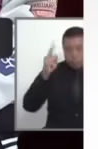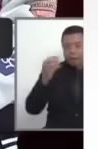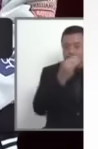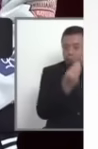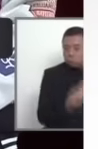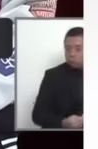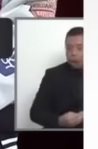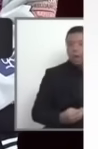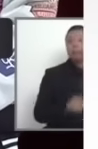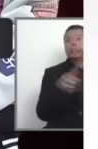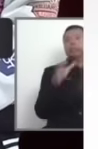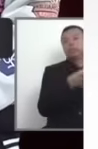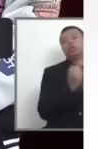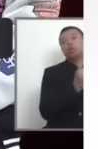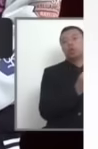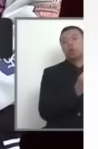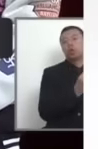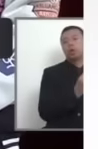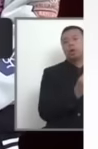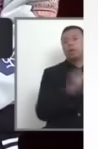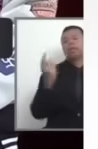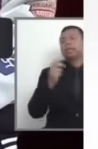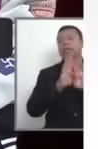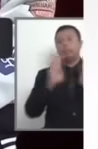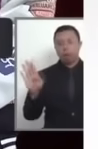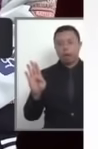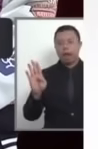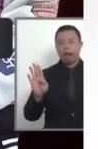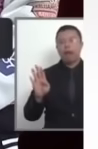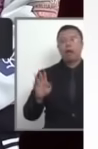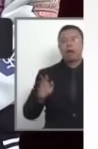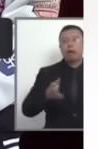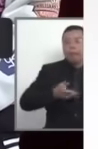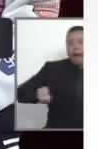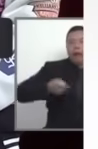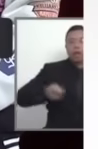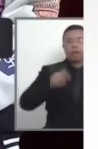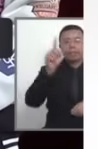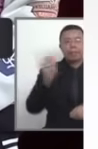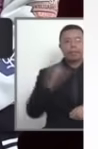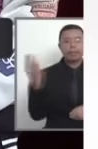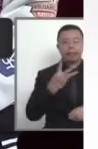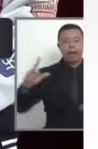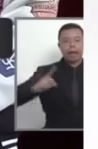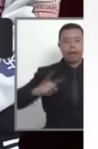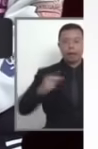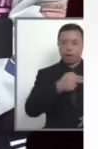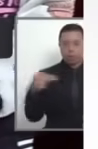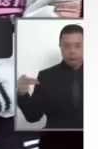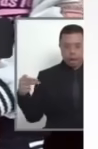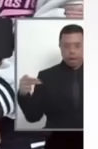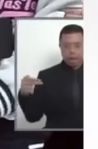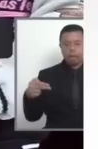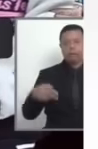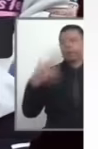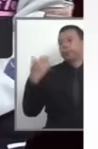itu serangan ini closing tapi masih sempat attacking gitu ya, closing tapi dan ya ke